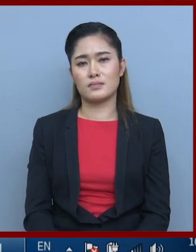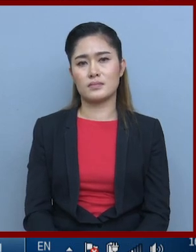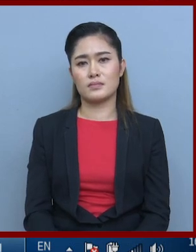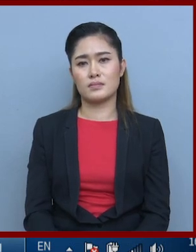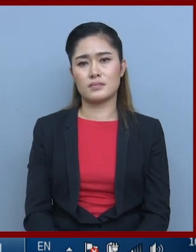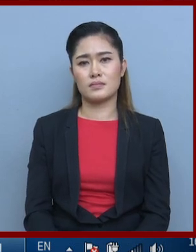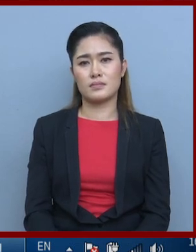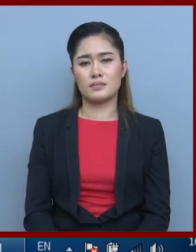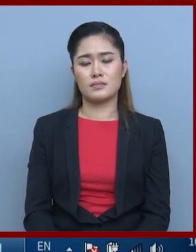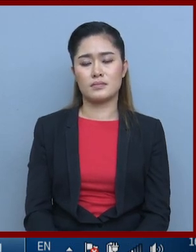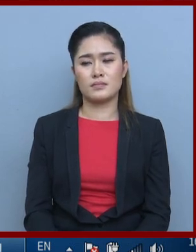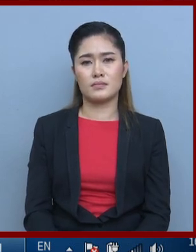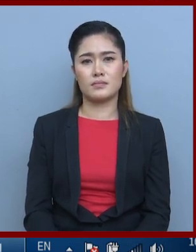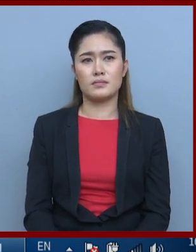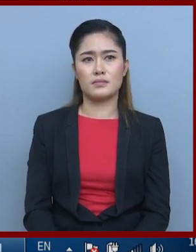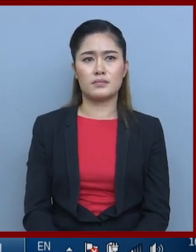เด่นนำเท่ากับศูน